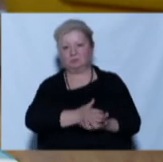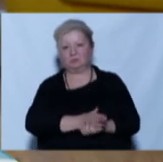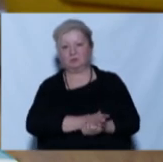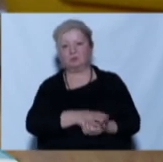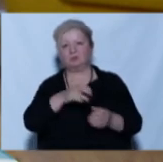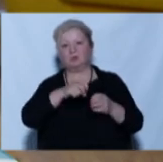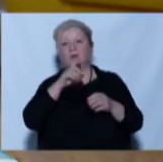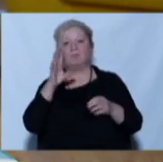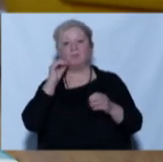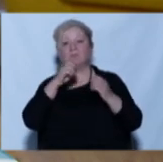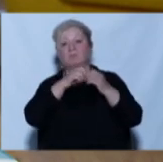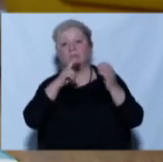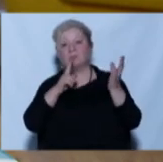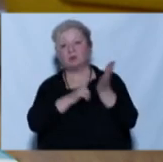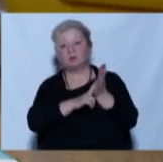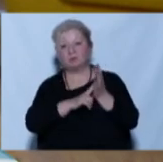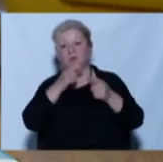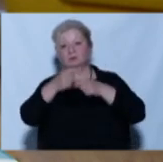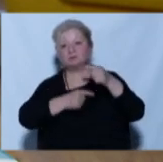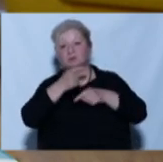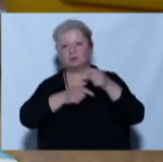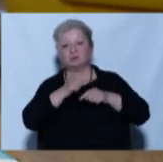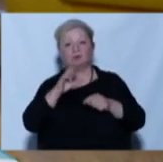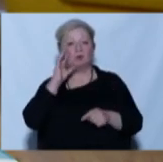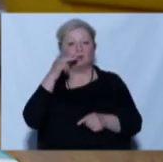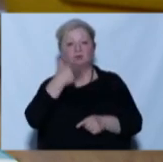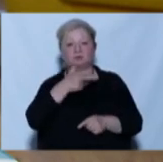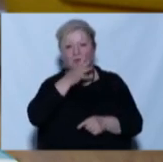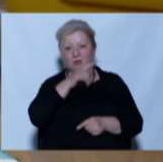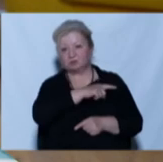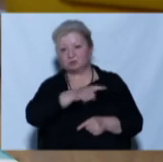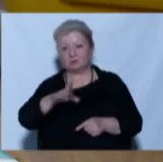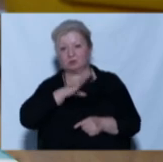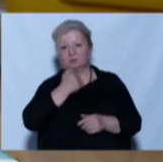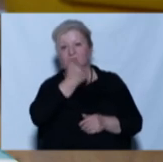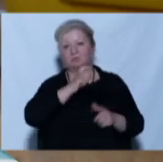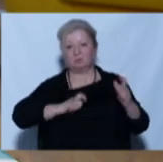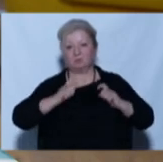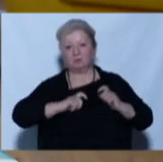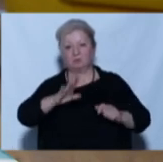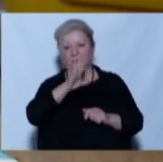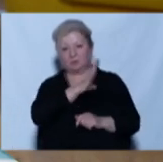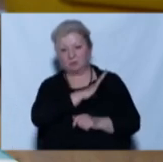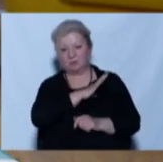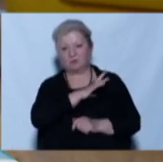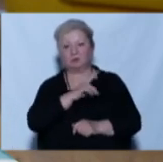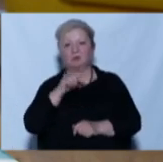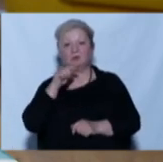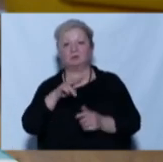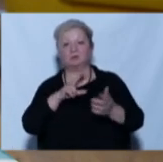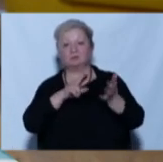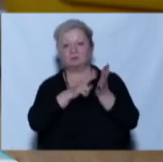19 საუკუნის 30-იან წლებში. მისი ლიდერი იყო შამილის მასწავლებელი ყაზი მუჰამედი, რომელიც 1822